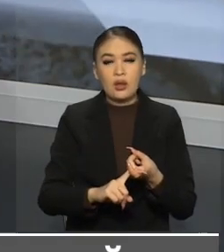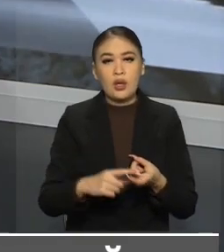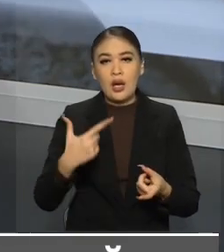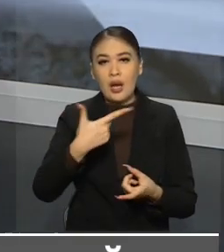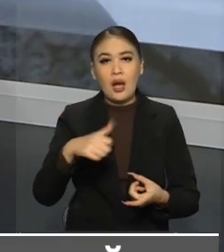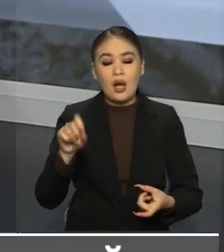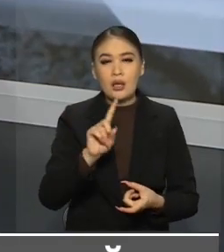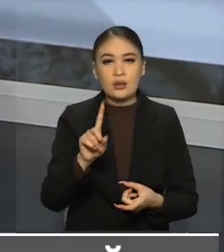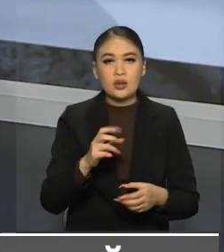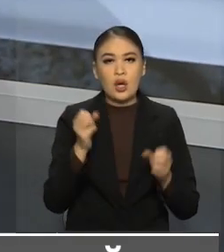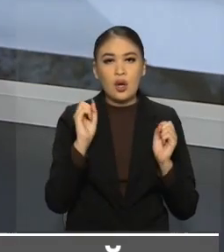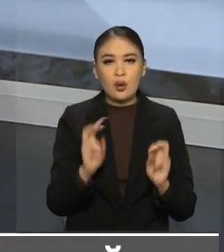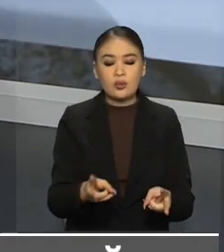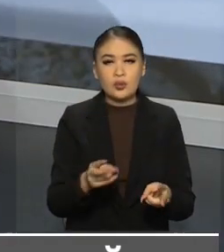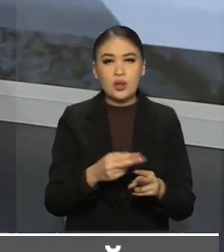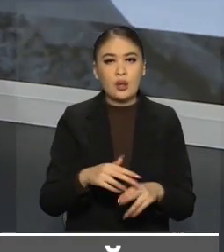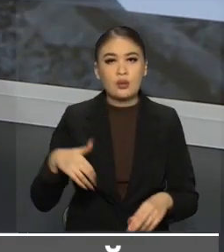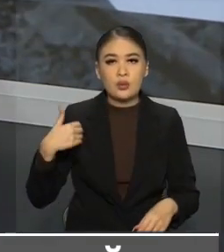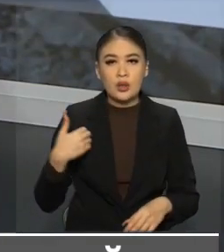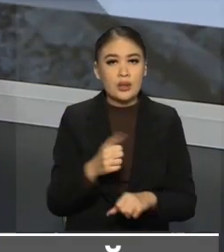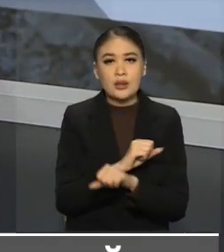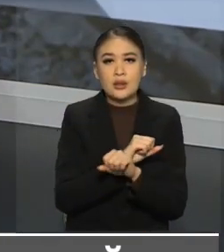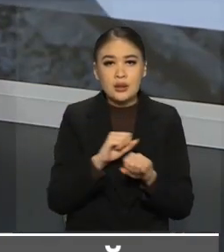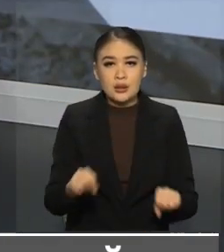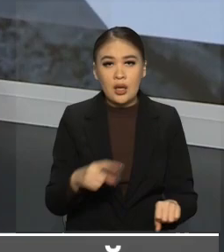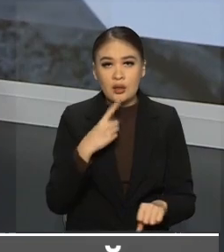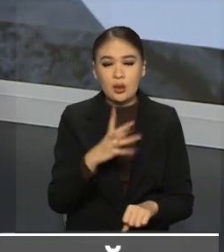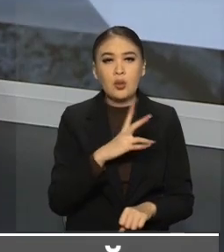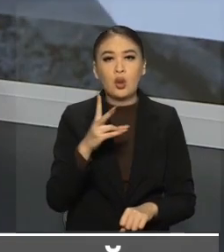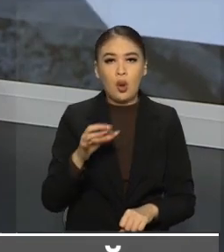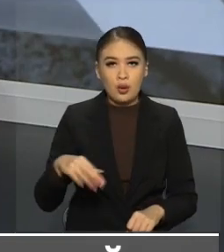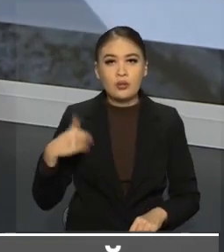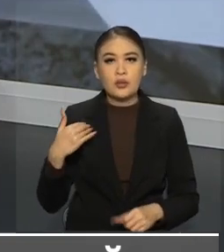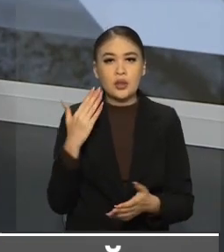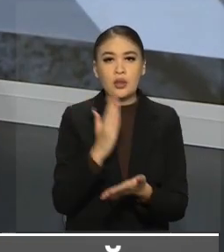газы өте қауіпсіз жерде қолдануға болмайды деген. Соны қолданып отыр.